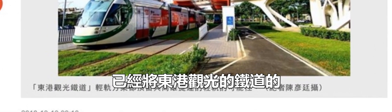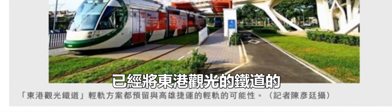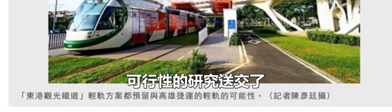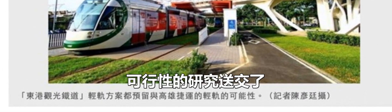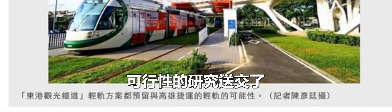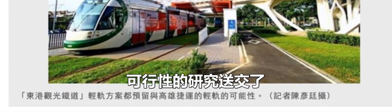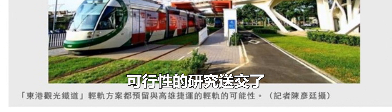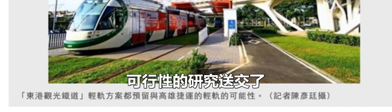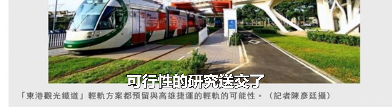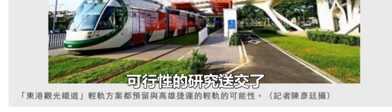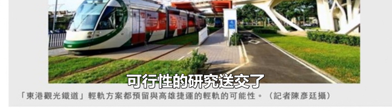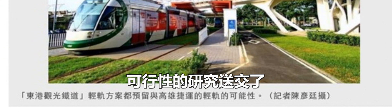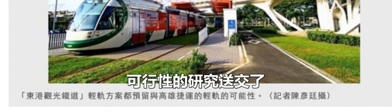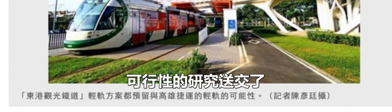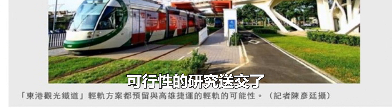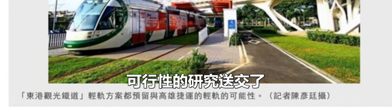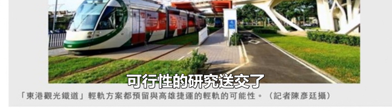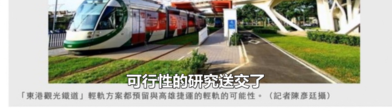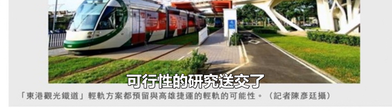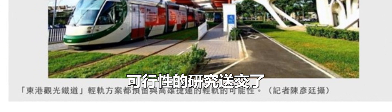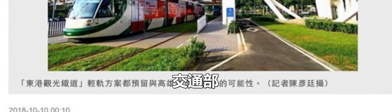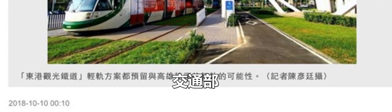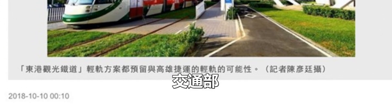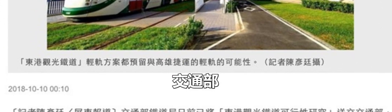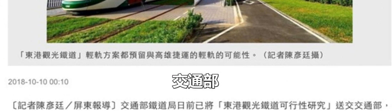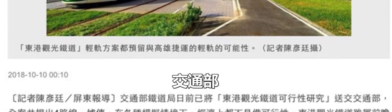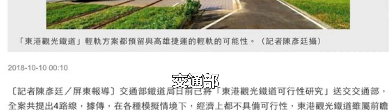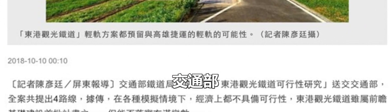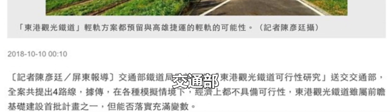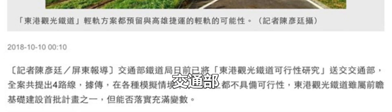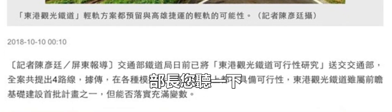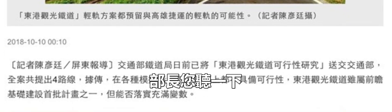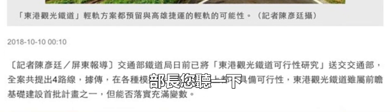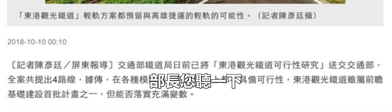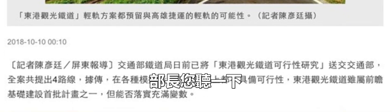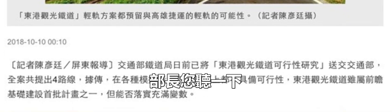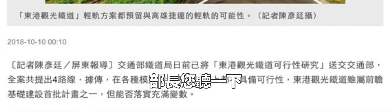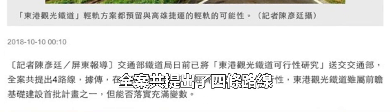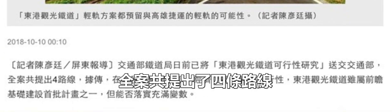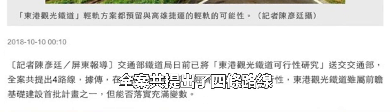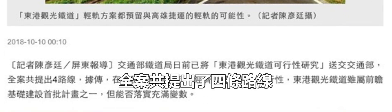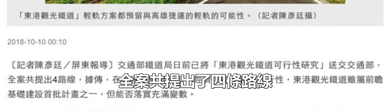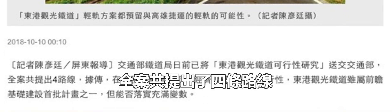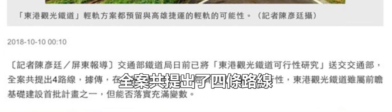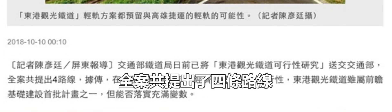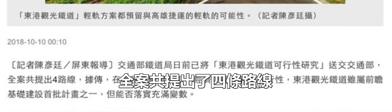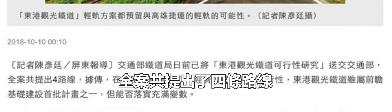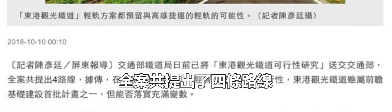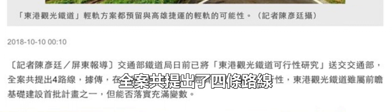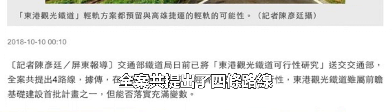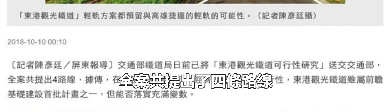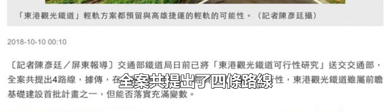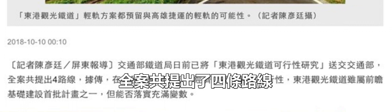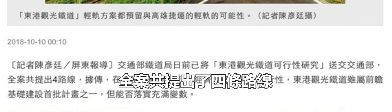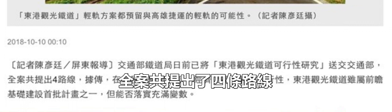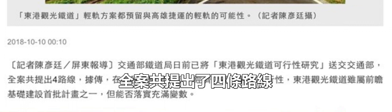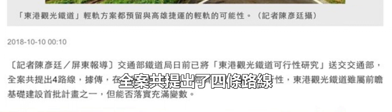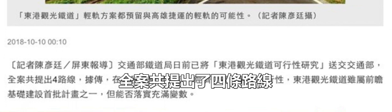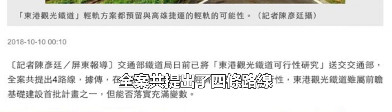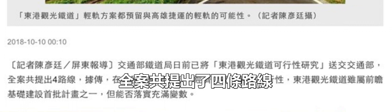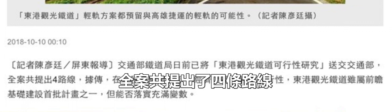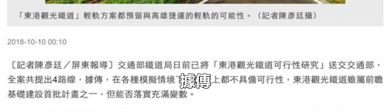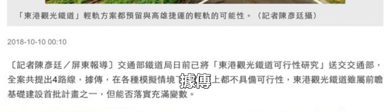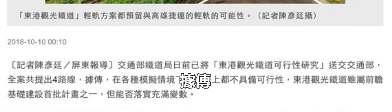铁道的可行性的研究送交了交通部部长，您听一下。全案共提出了4条路